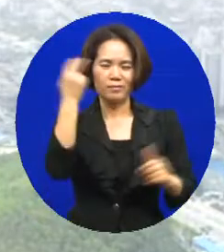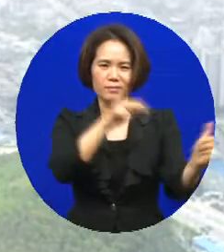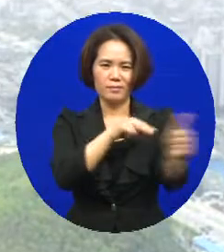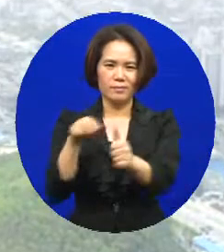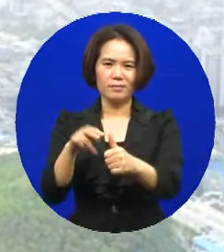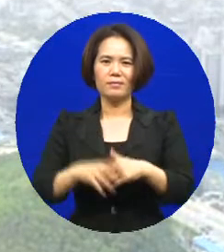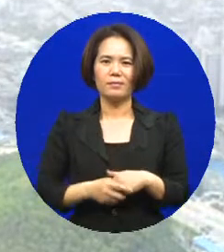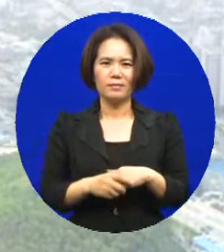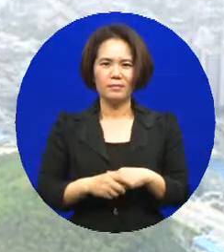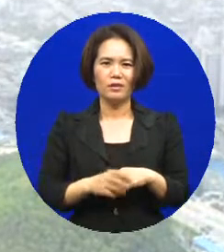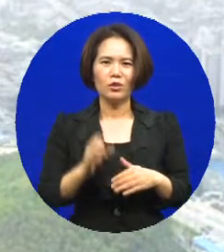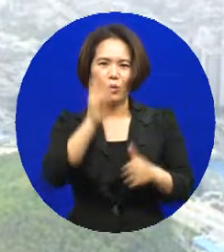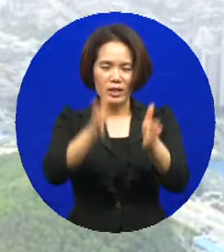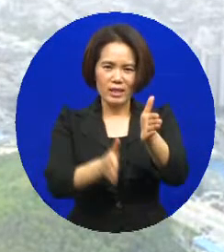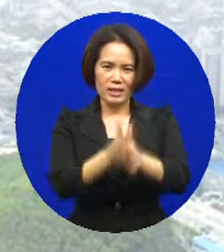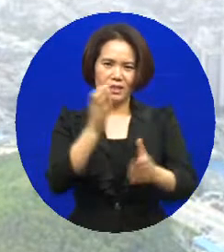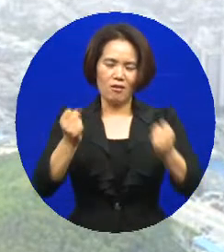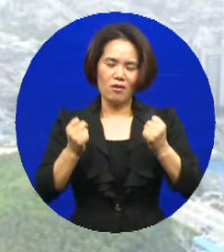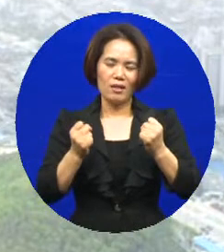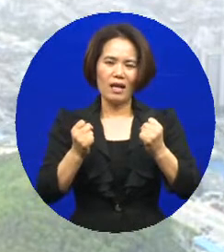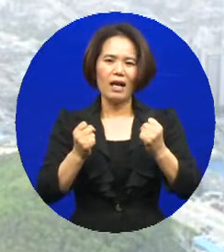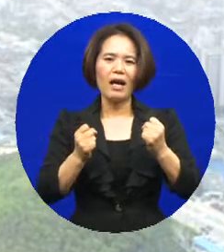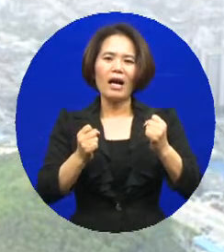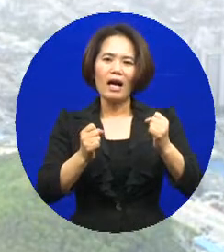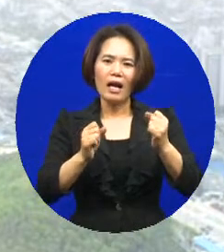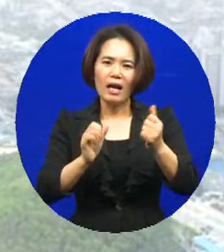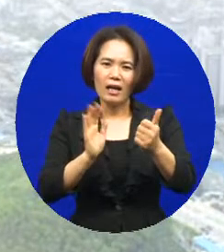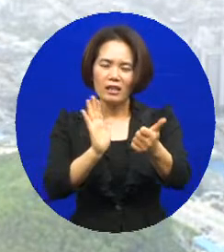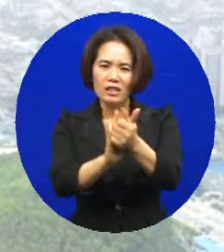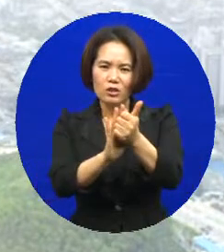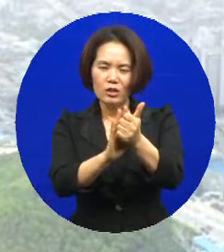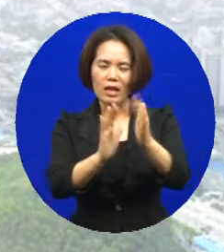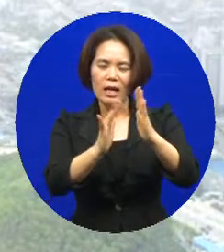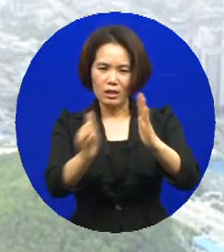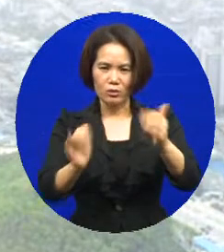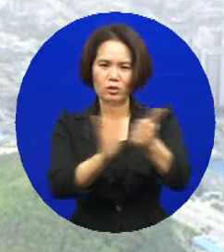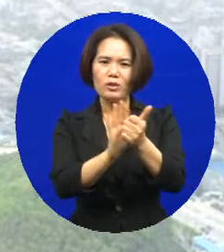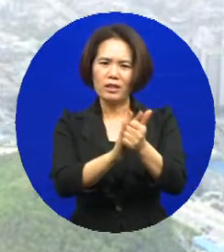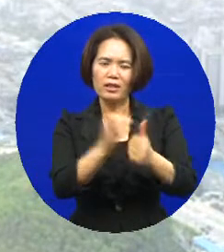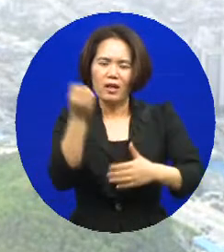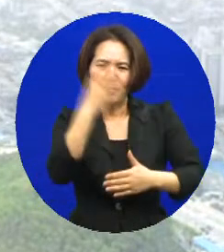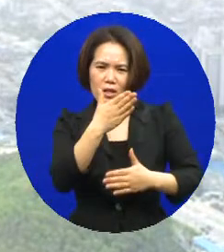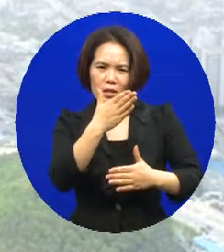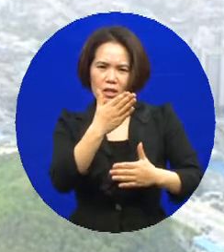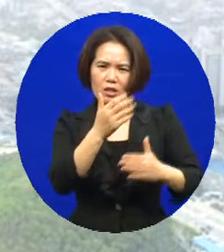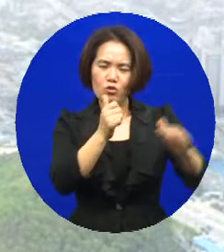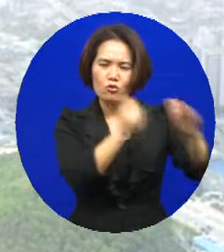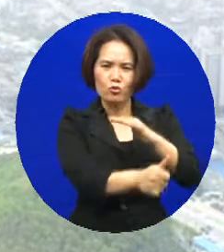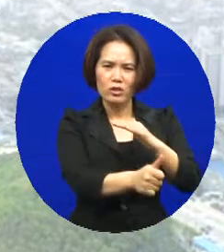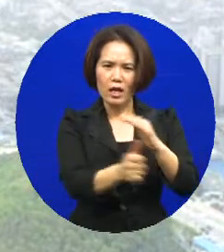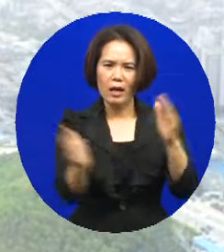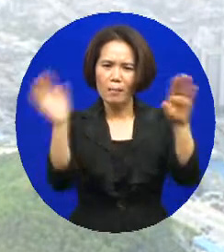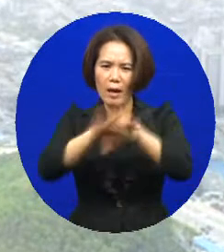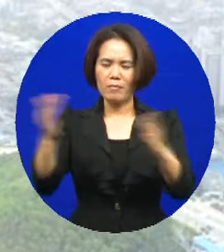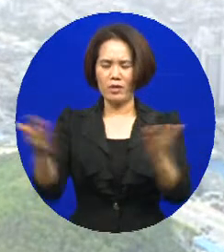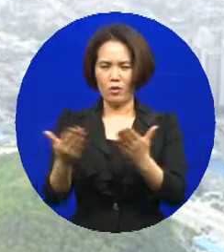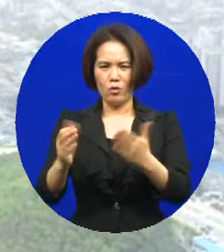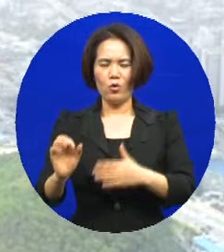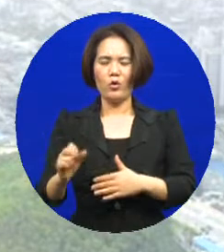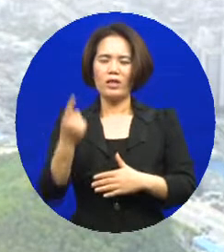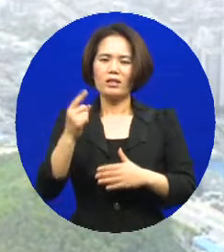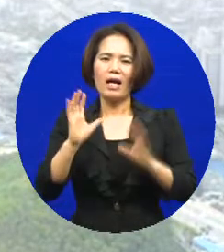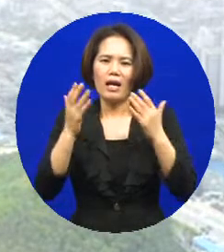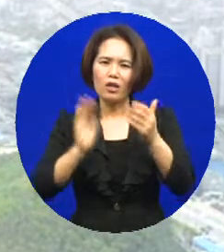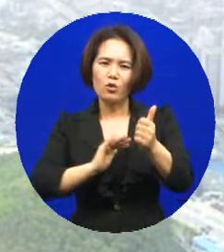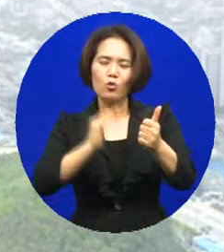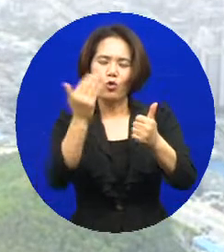똑똑 정보입니다. 용인시 건강가정지원센터는 갑작스런 출장이나 야근 등으로 아이를 돌봐줄 곳을 찾는